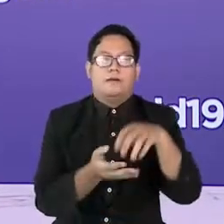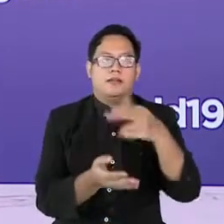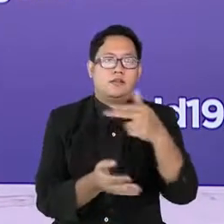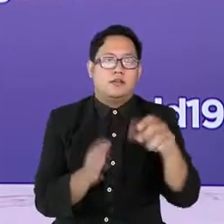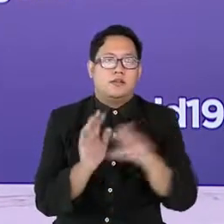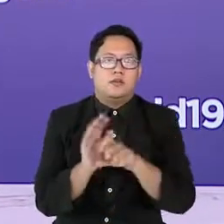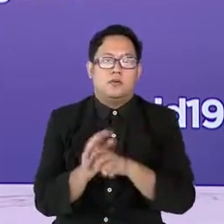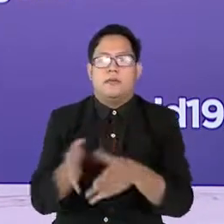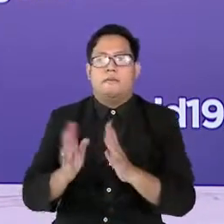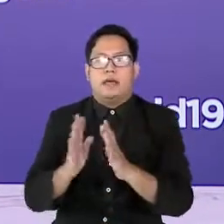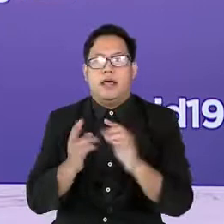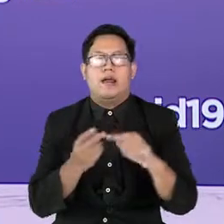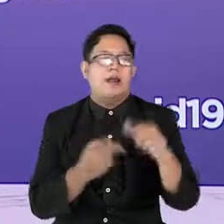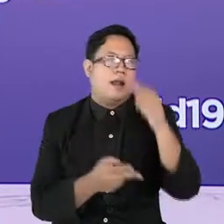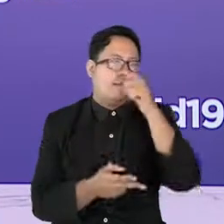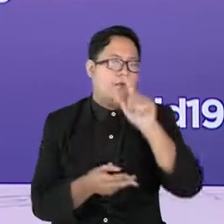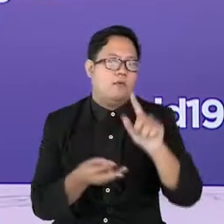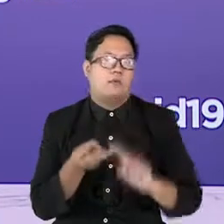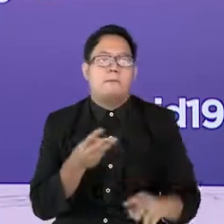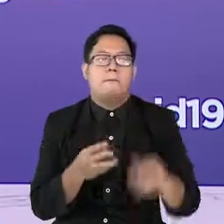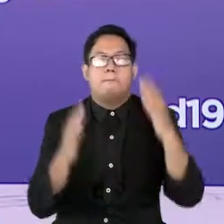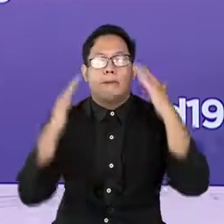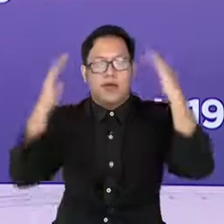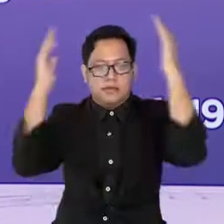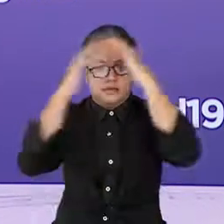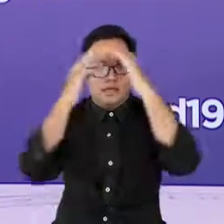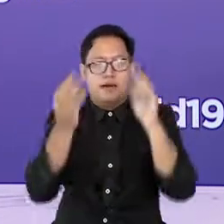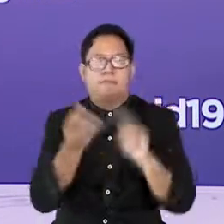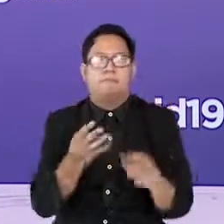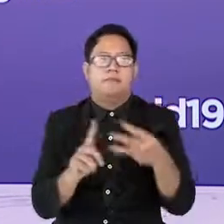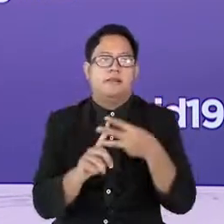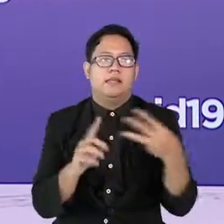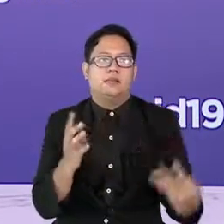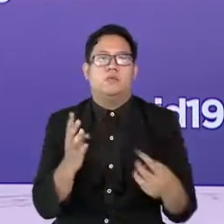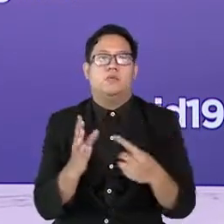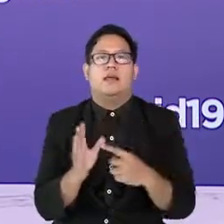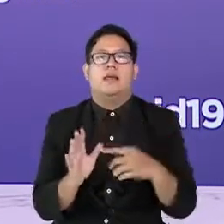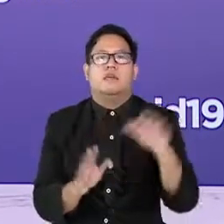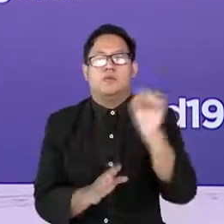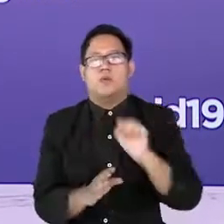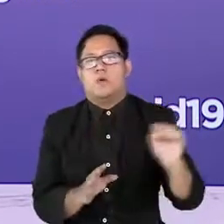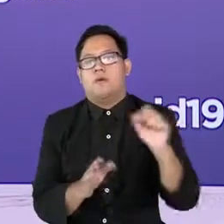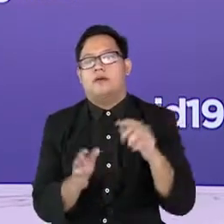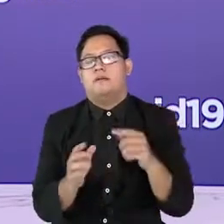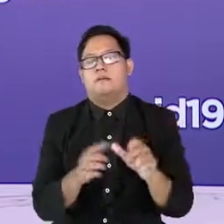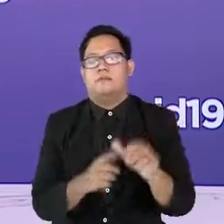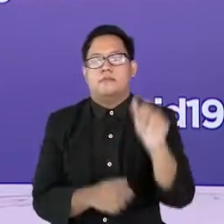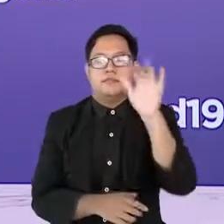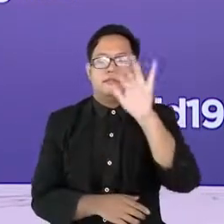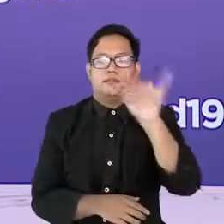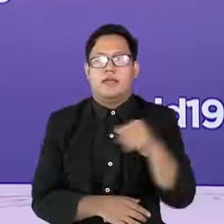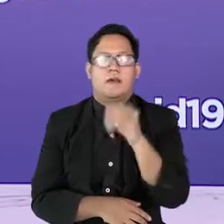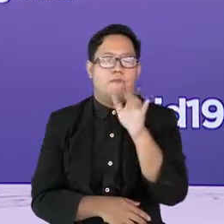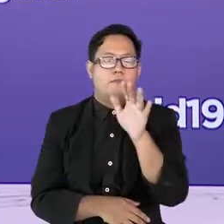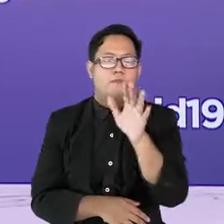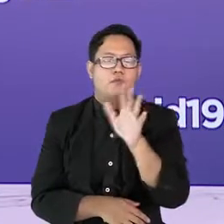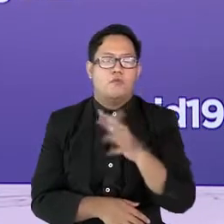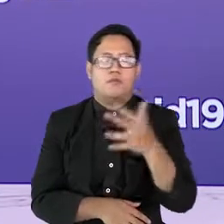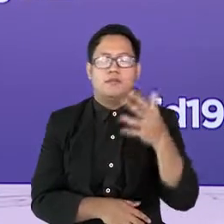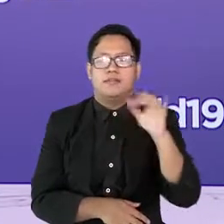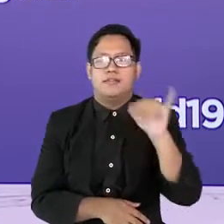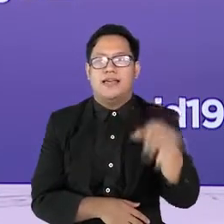lampung Makassar bitung-sorong dan Jayapura program jaring pengaman sosial